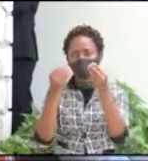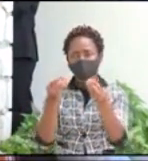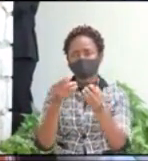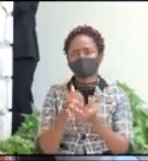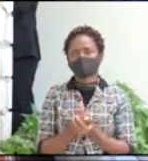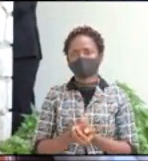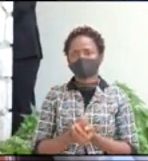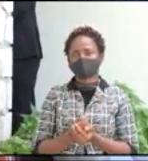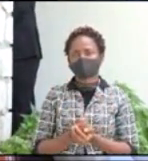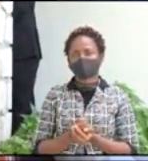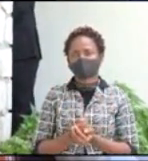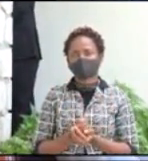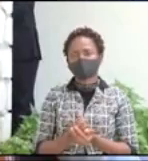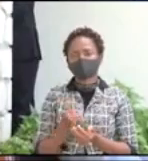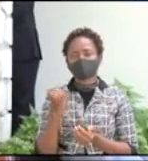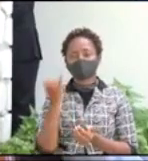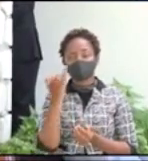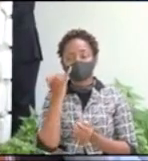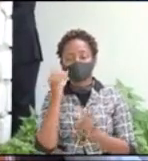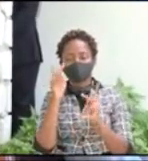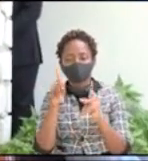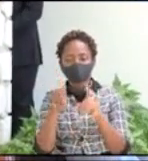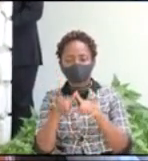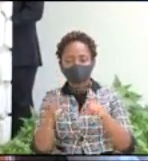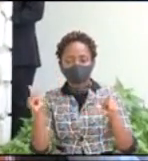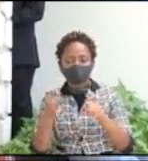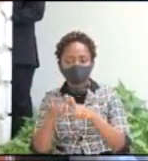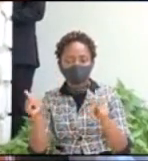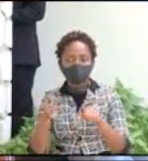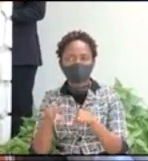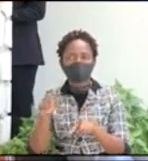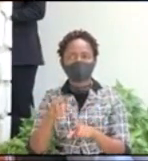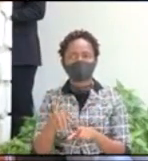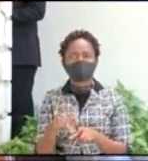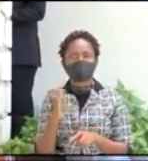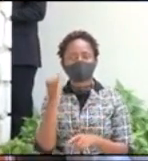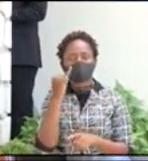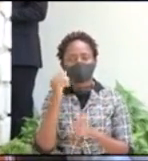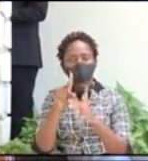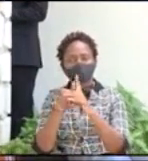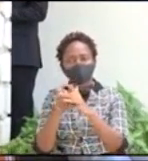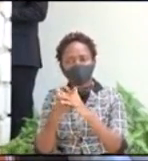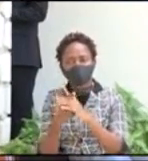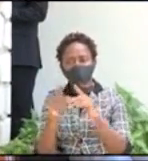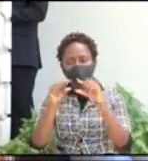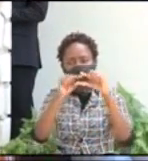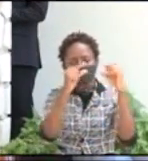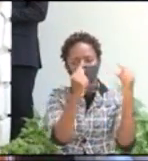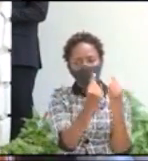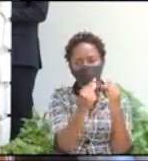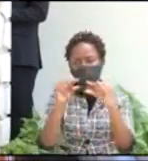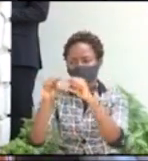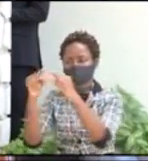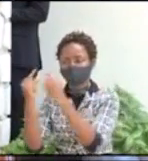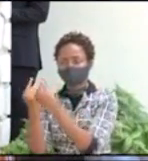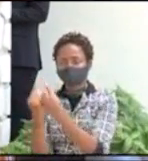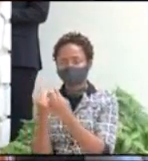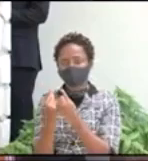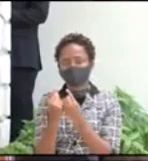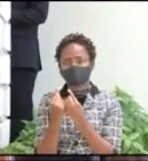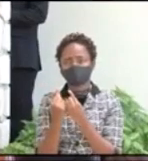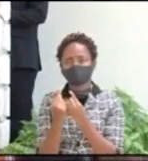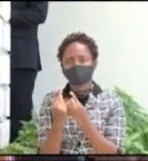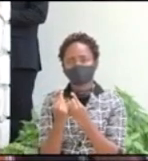nous. Nous de différentes tendances. Si nous avons commencé à regrouper nous par groupe, ça veut dire par